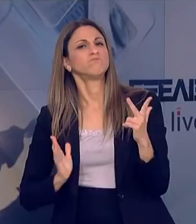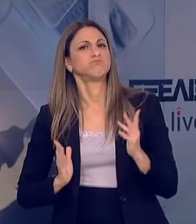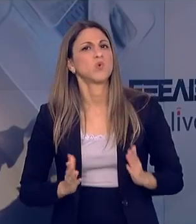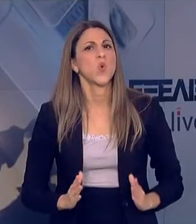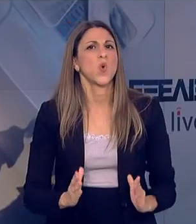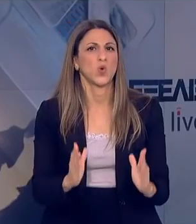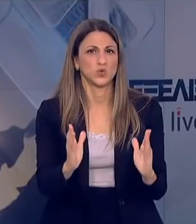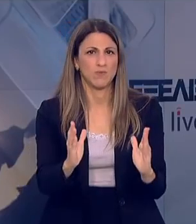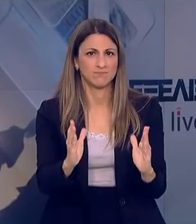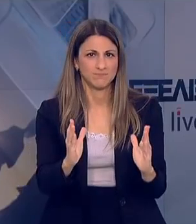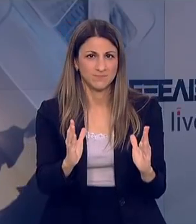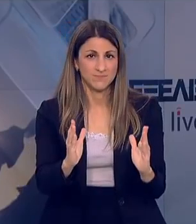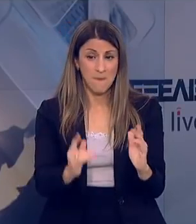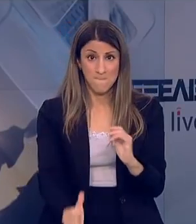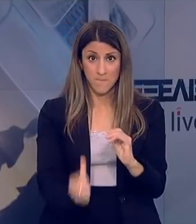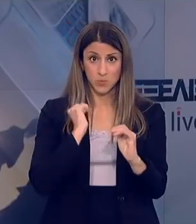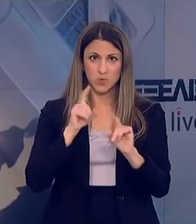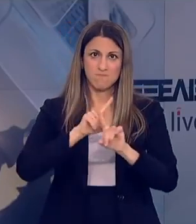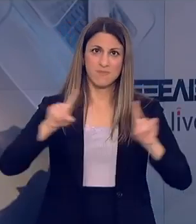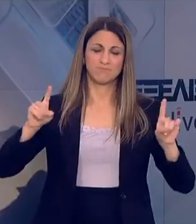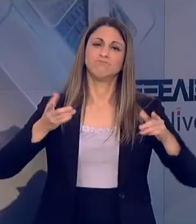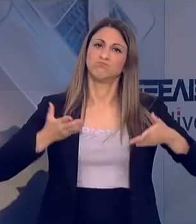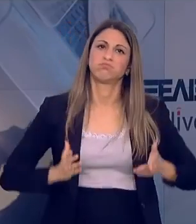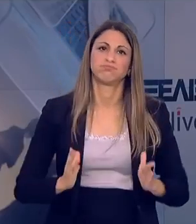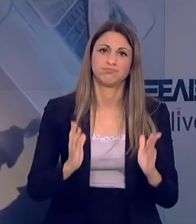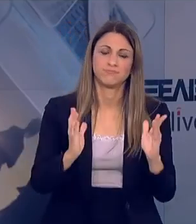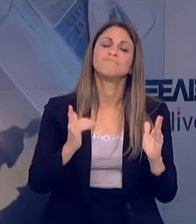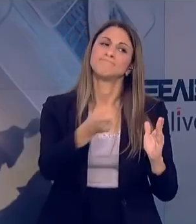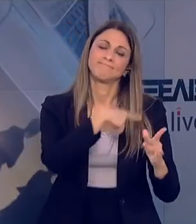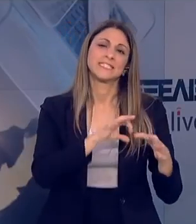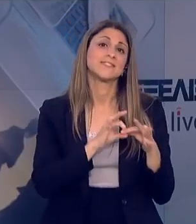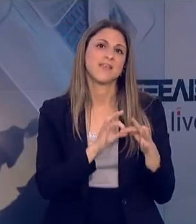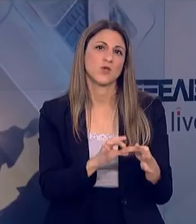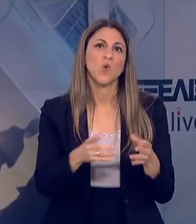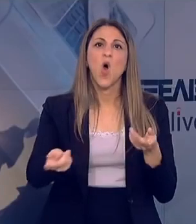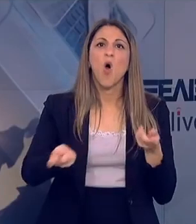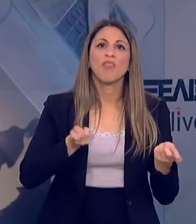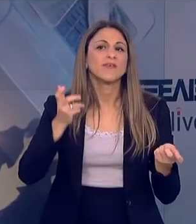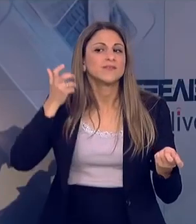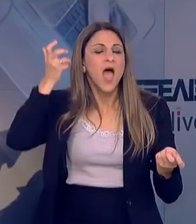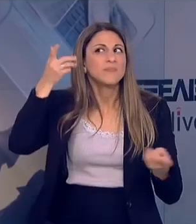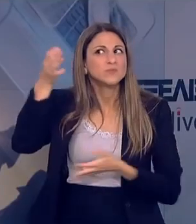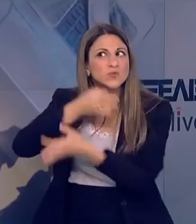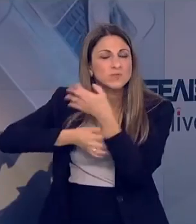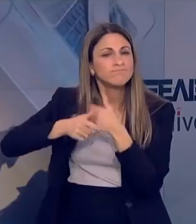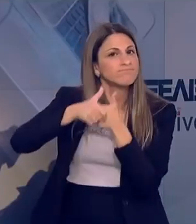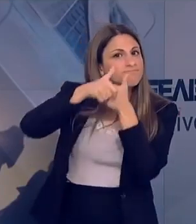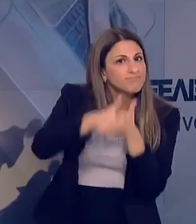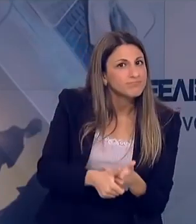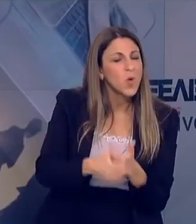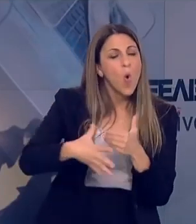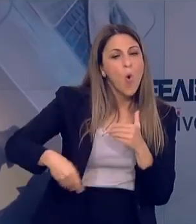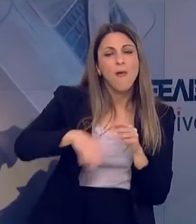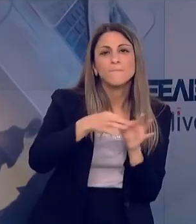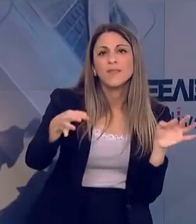στάδια χωρίς πιθανότητα πισωγυρίσματος. Γι' αυτό και συνεχίζουμε να τηρούμε τις οδηγίες των ειδικών. Συνεχίζουμε να εφαρμόζουμε προσήλωση